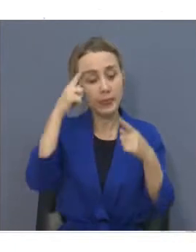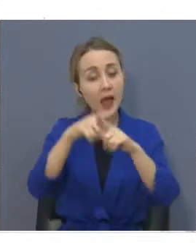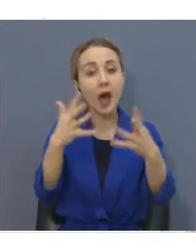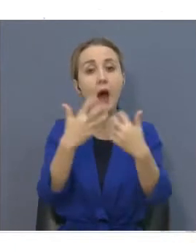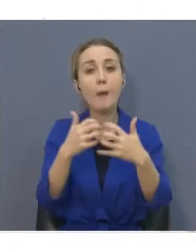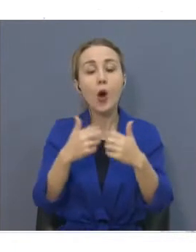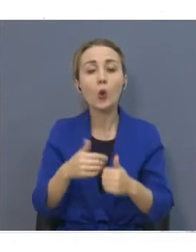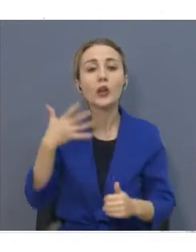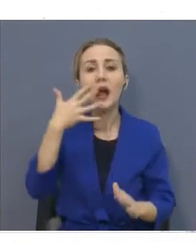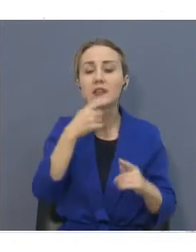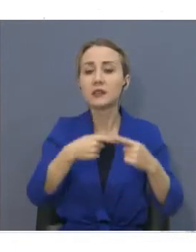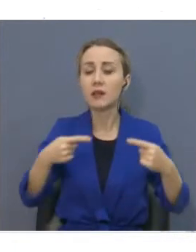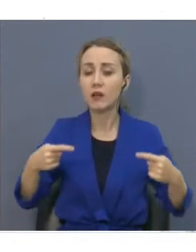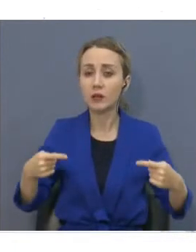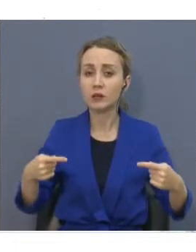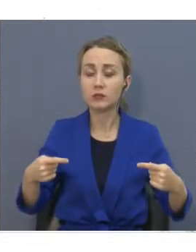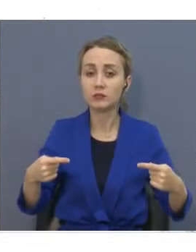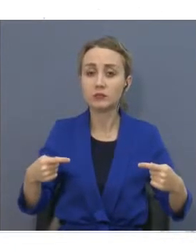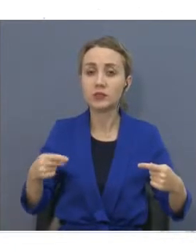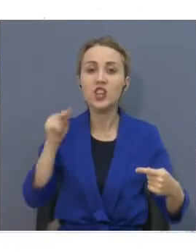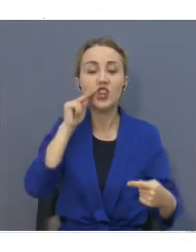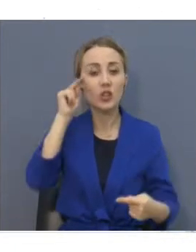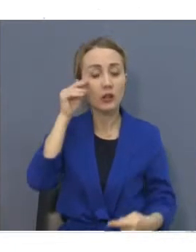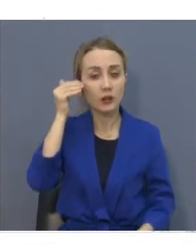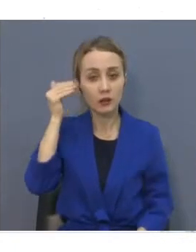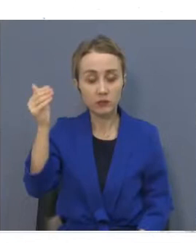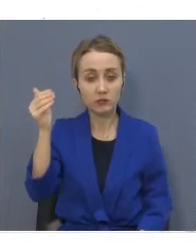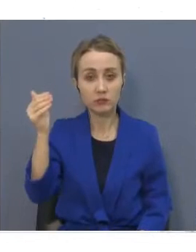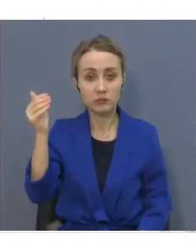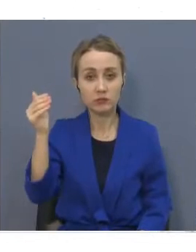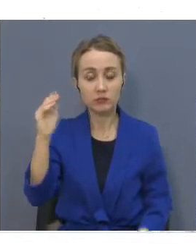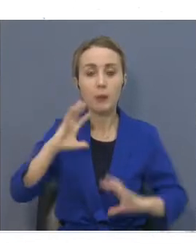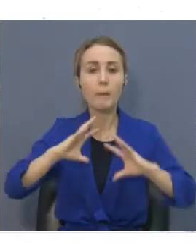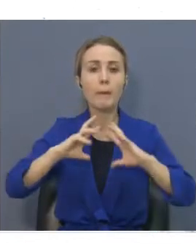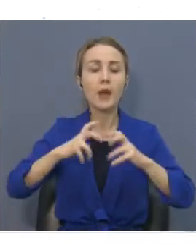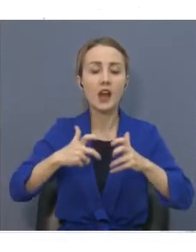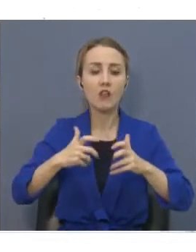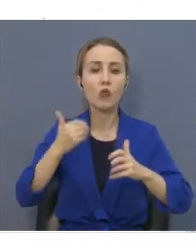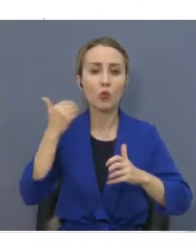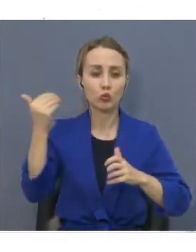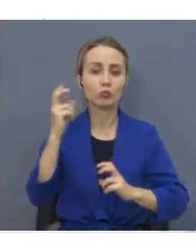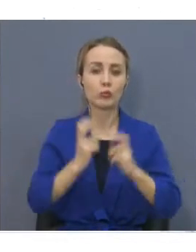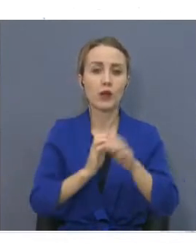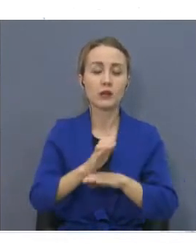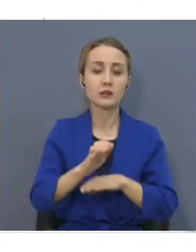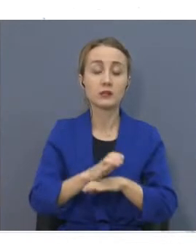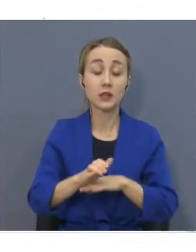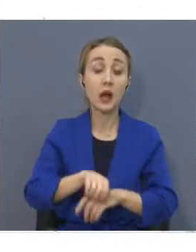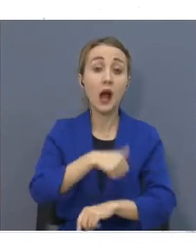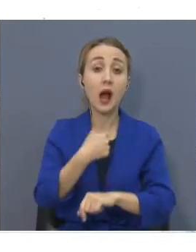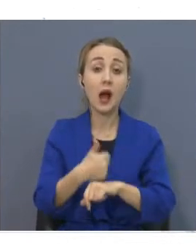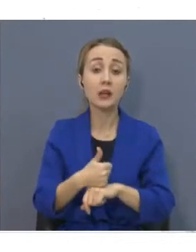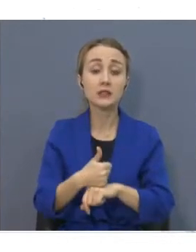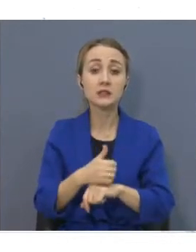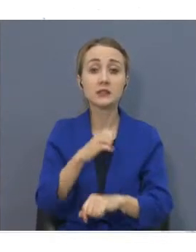интернациональная. Оборудование основной китайской фирмы, ну, там мировой он производитель. Потом основные